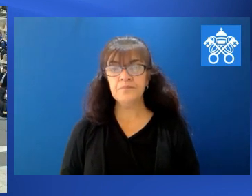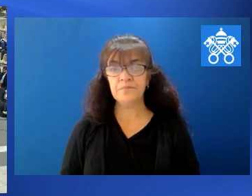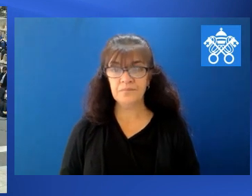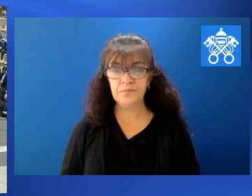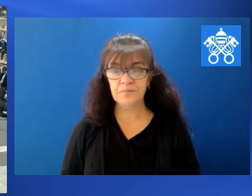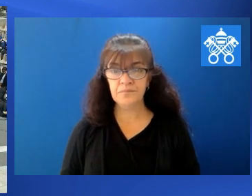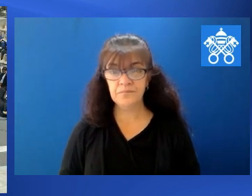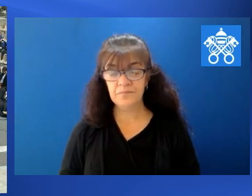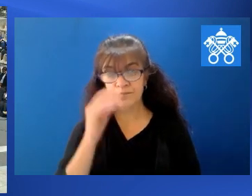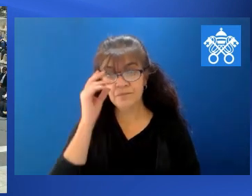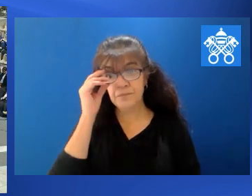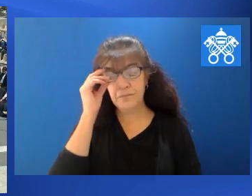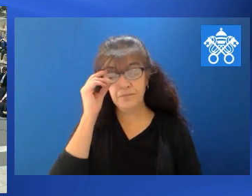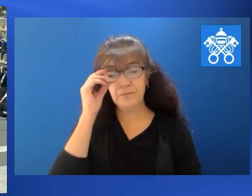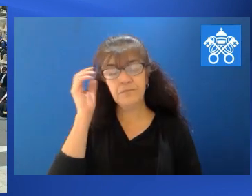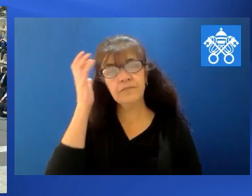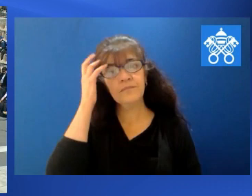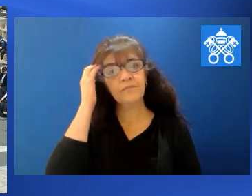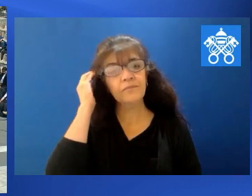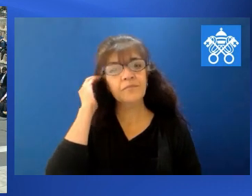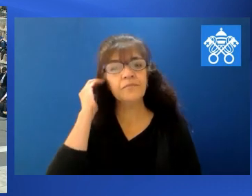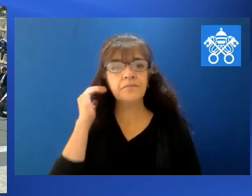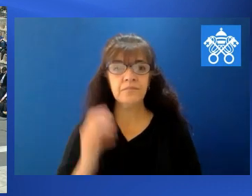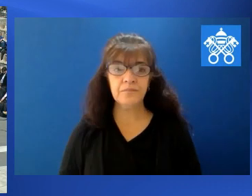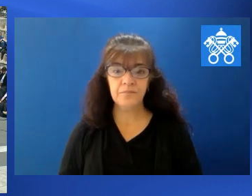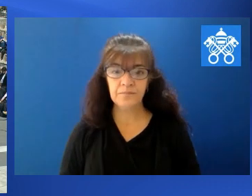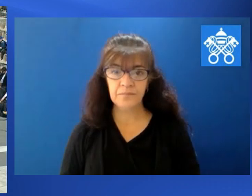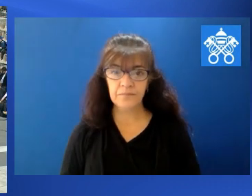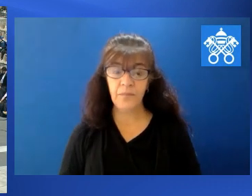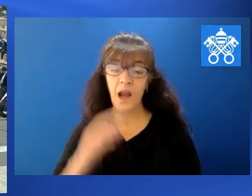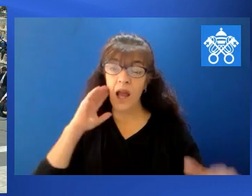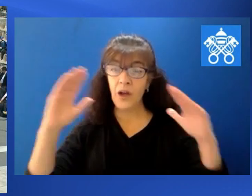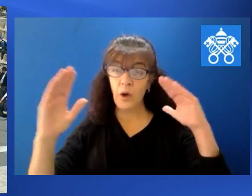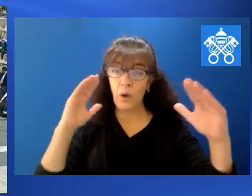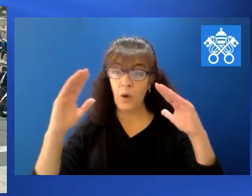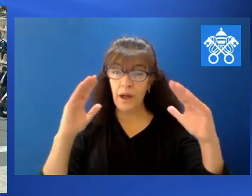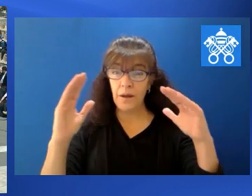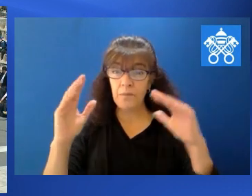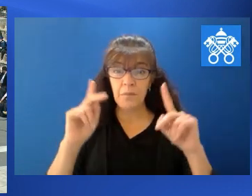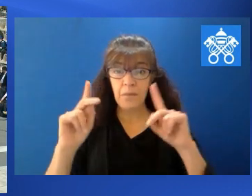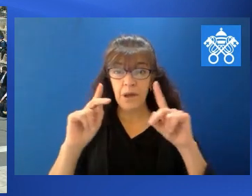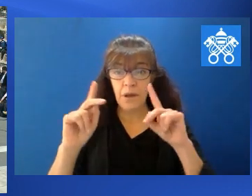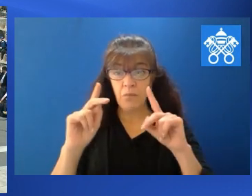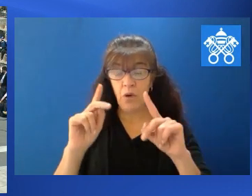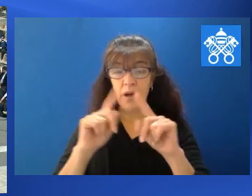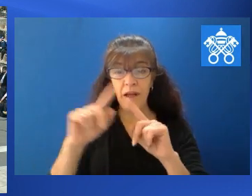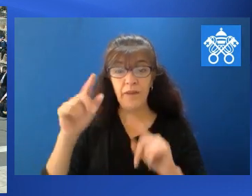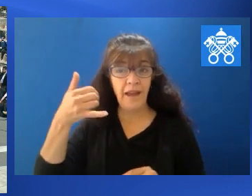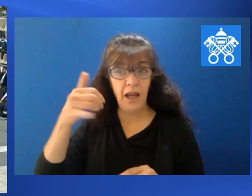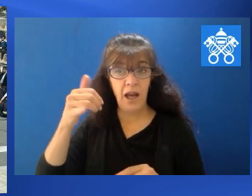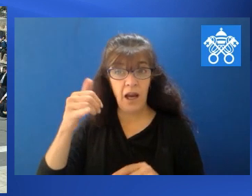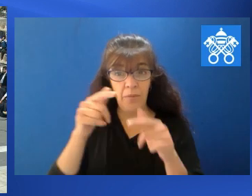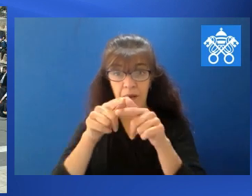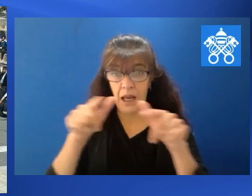أحيي المؤمنين الناطقين باللغة العربية. I greet the faithful in the Arabic language, the Arabic